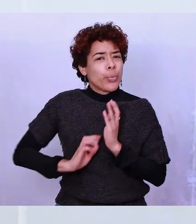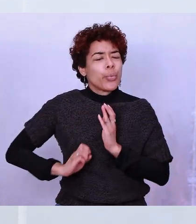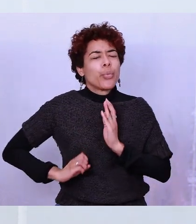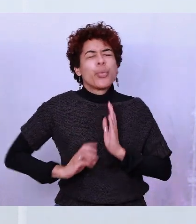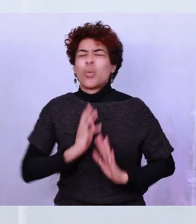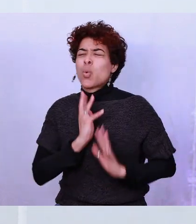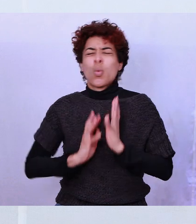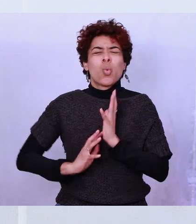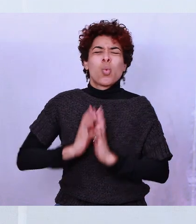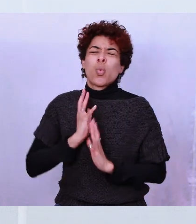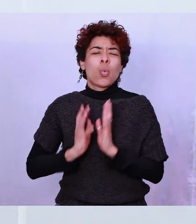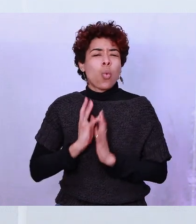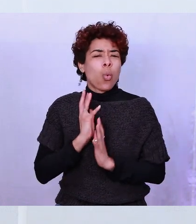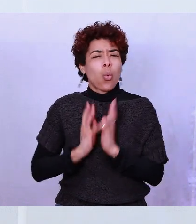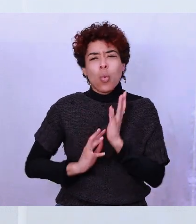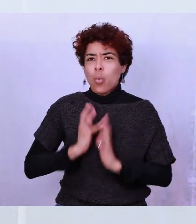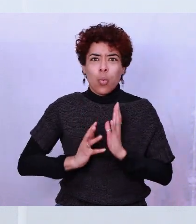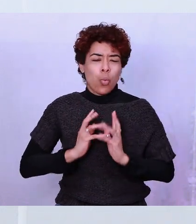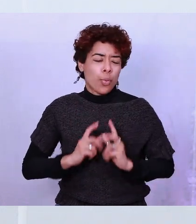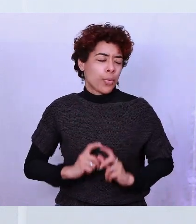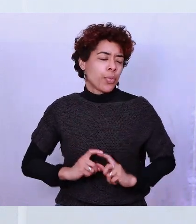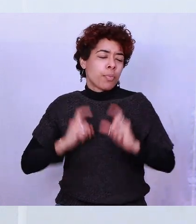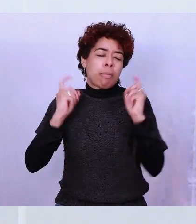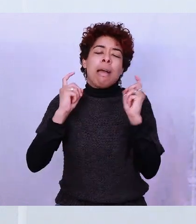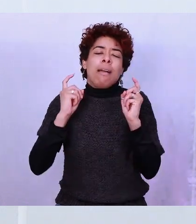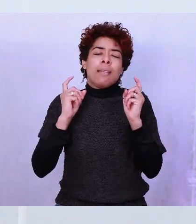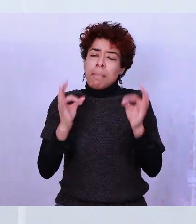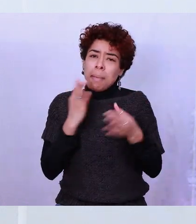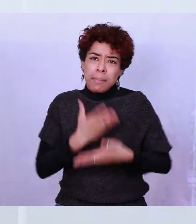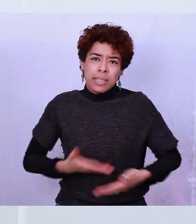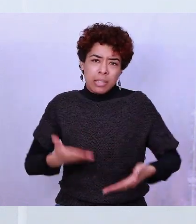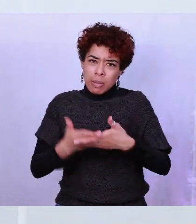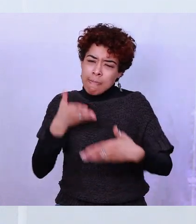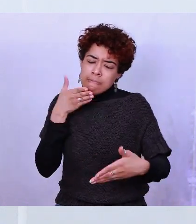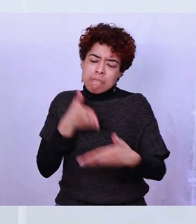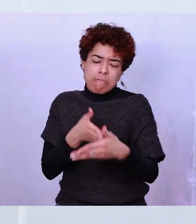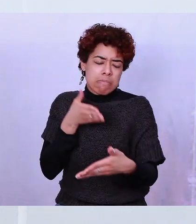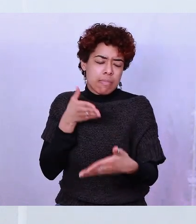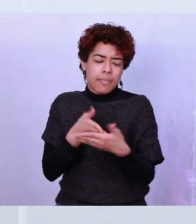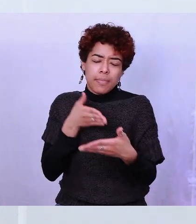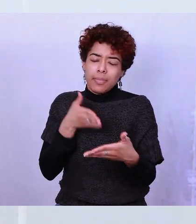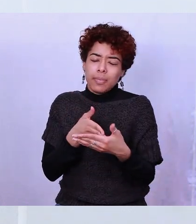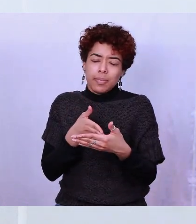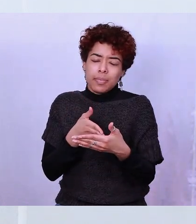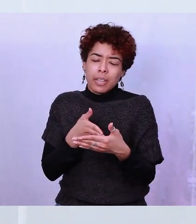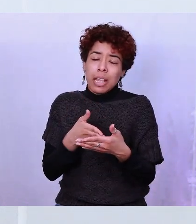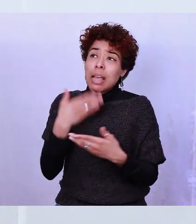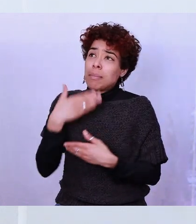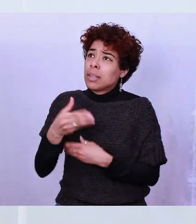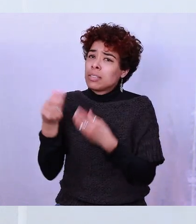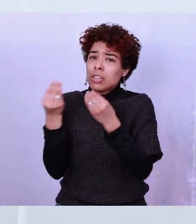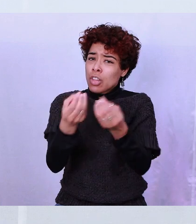Dieu, ne s'éteigne pas, mais même augmente au milieu de l'épreuve. Seigneur, merci de les